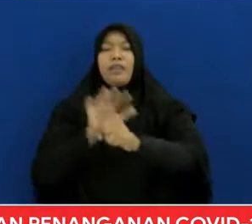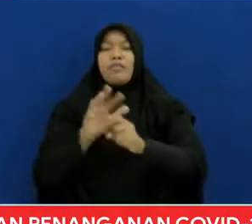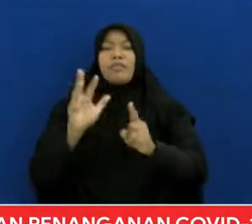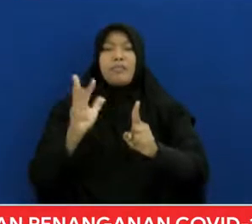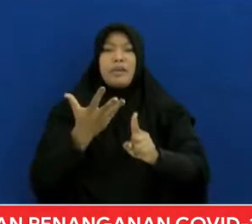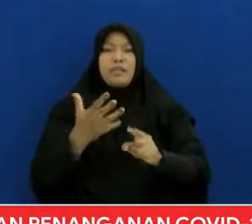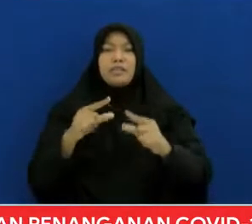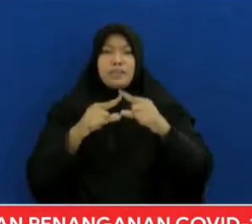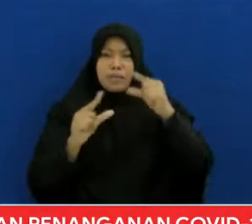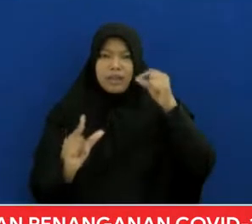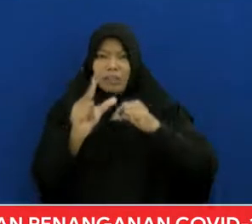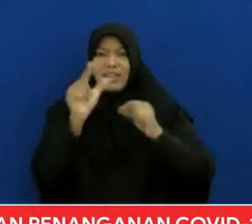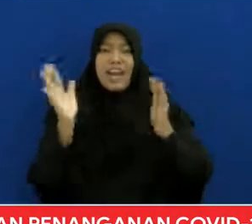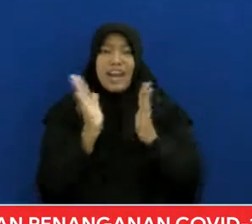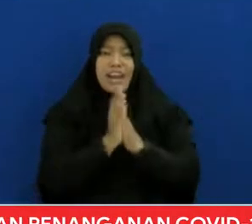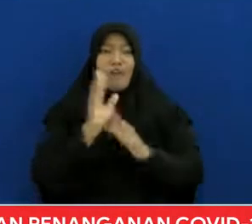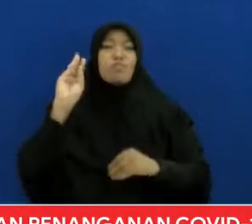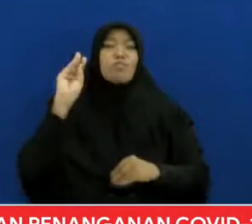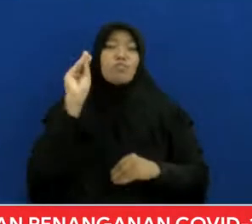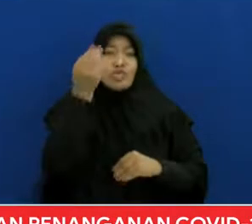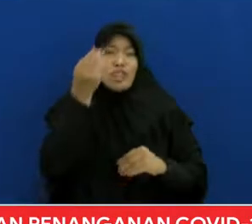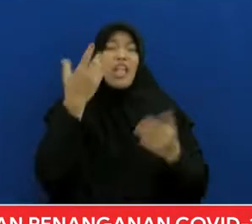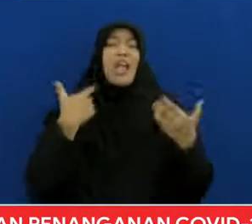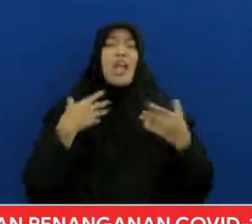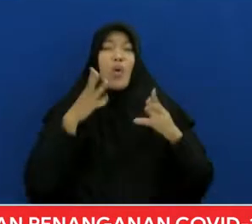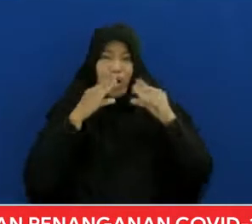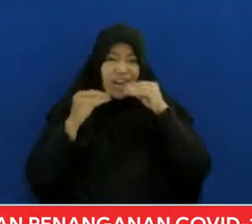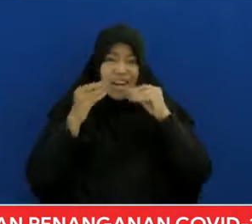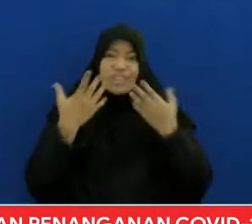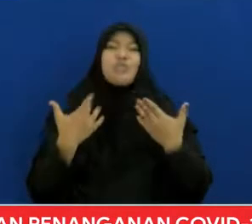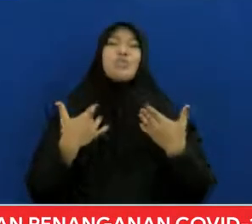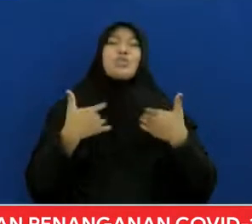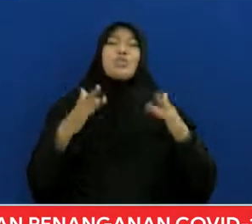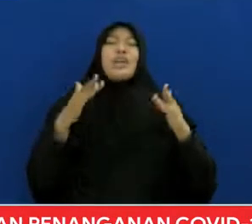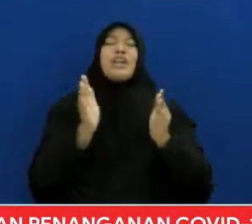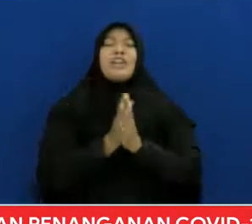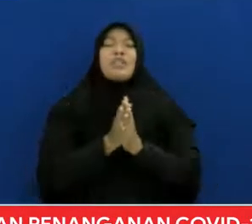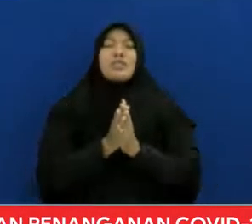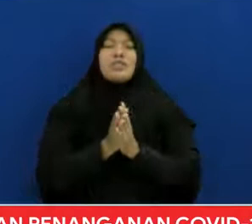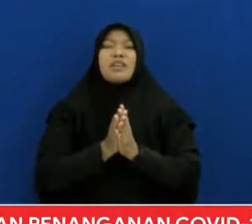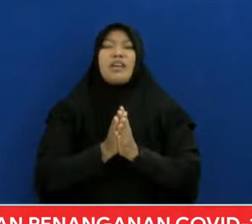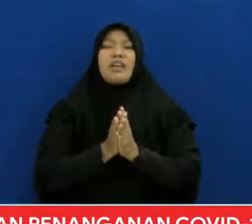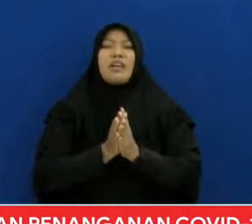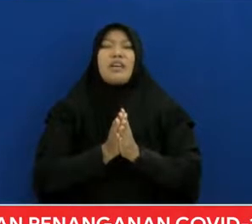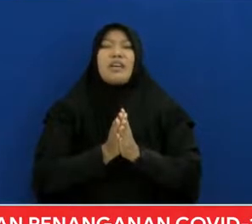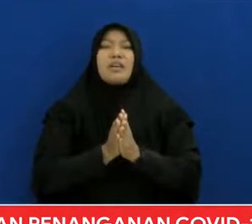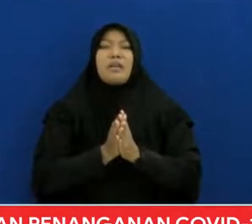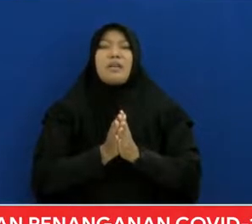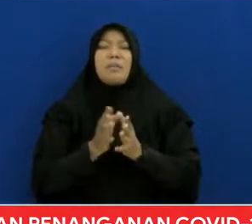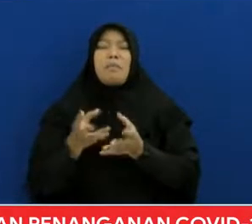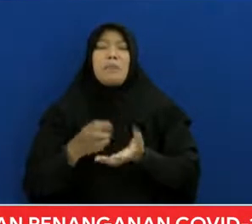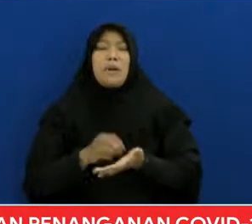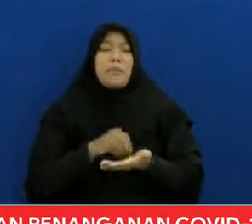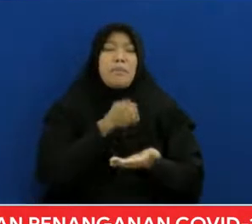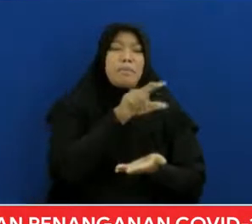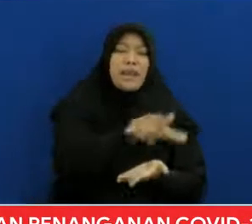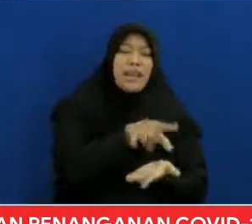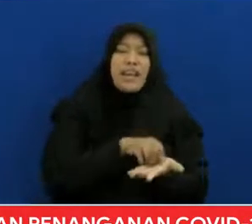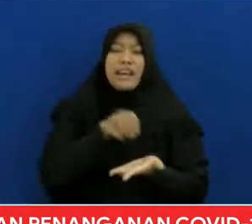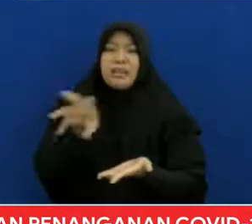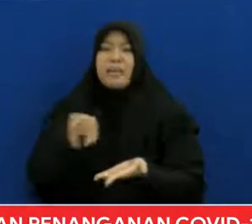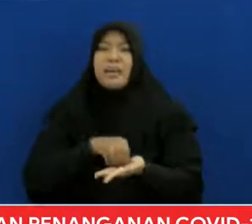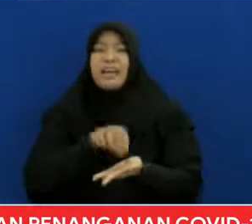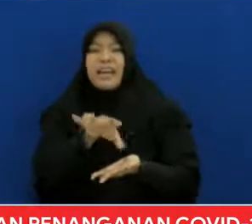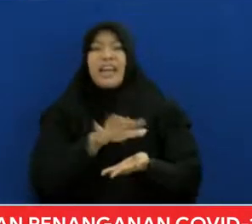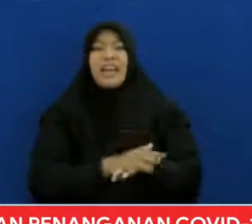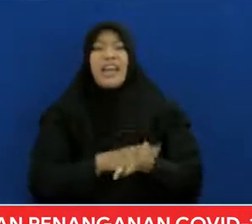pusat di Jakarta telah berkoordinasi yang terus menyediakan APD yang ditujukan untuk petugas-petugas kesehatan